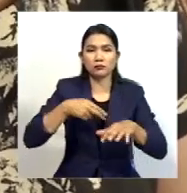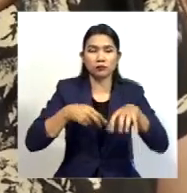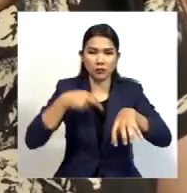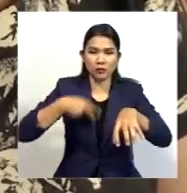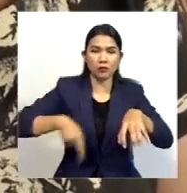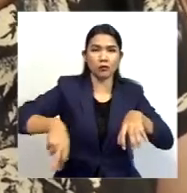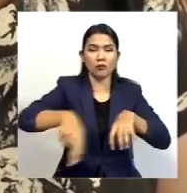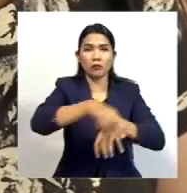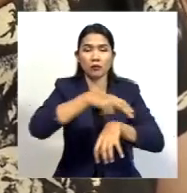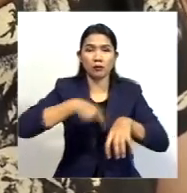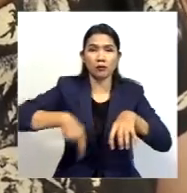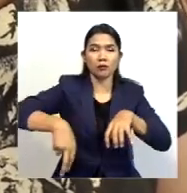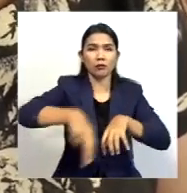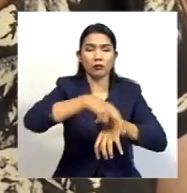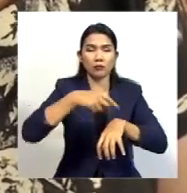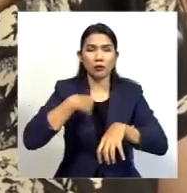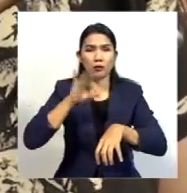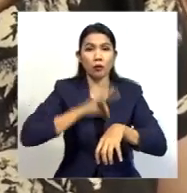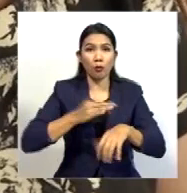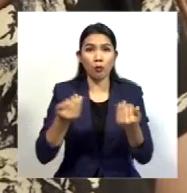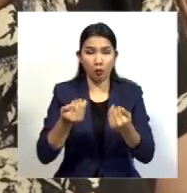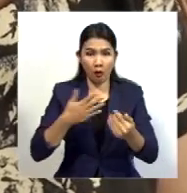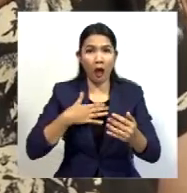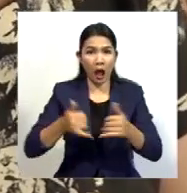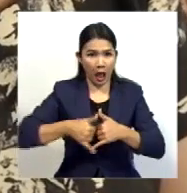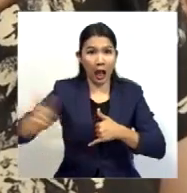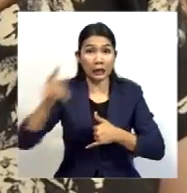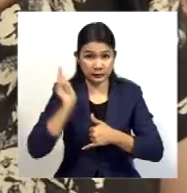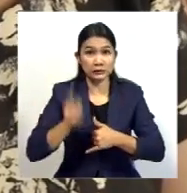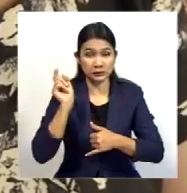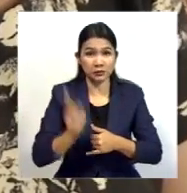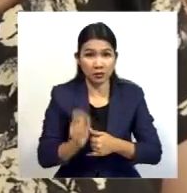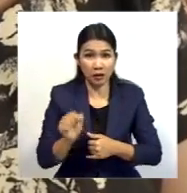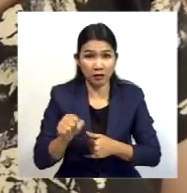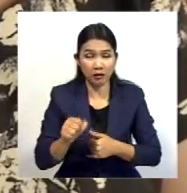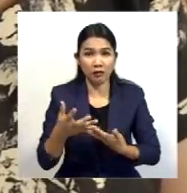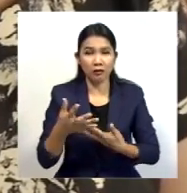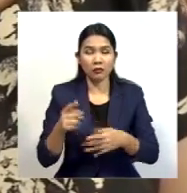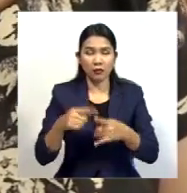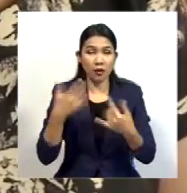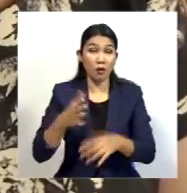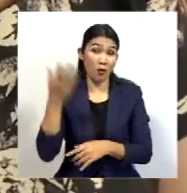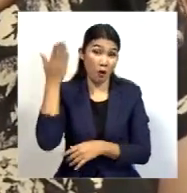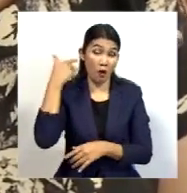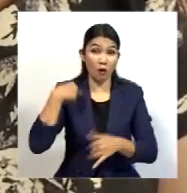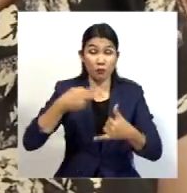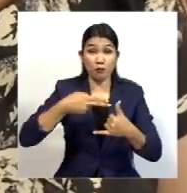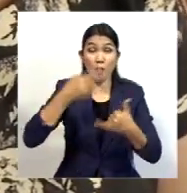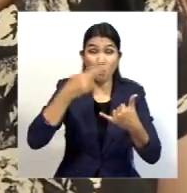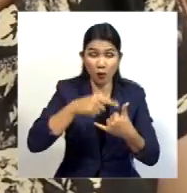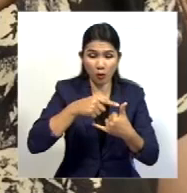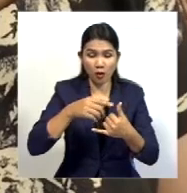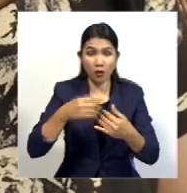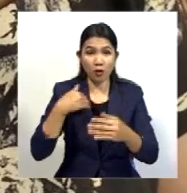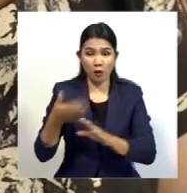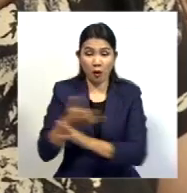งๆแหละจากความรู้สึกผมนะแต่คือเมื่อตอนตั้งแต่วันเกิดเหตุคือจนถึงวันนี้วันก่อนเผาเนี่ย